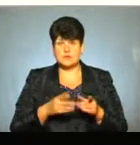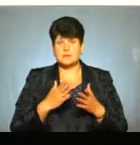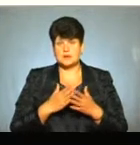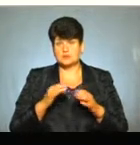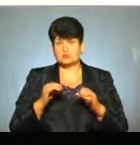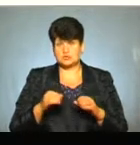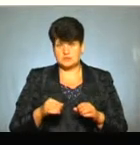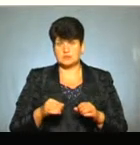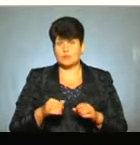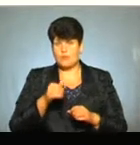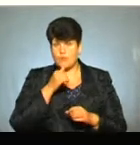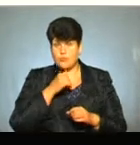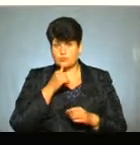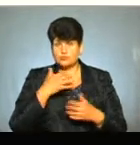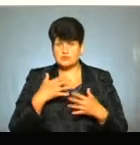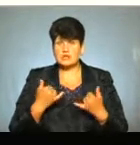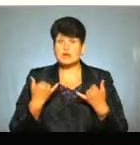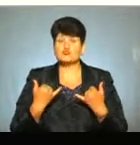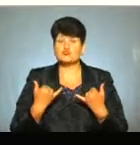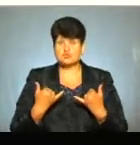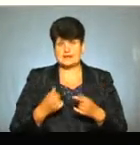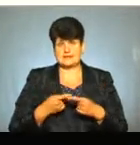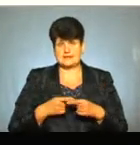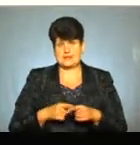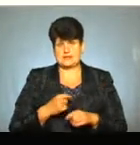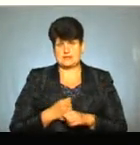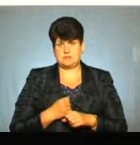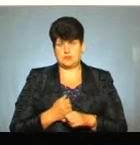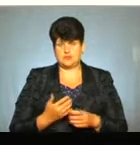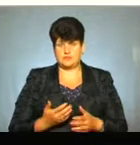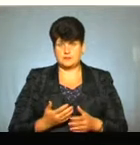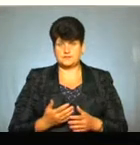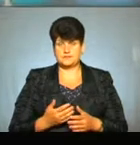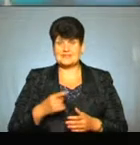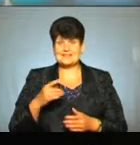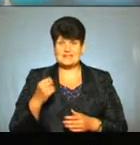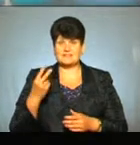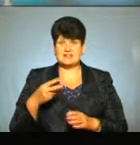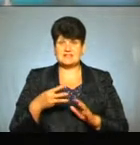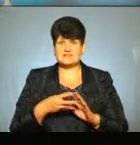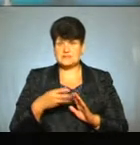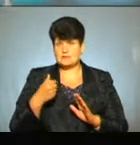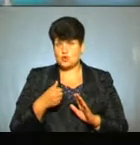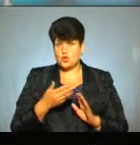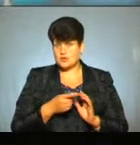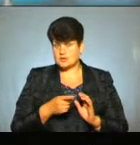матимуть можливість, направду, попробувати уже на сучасній техніці працювати. За 28